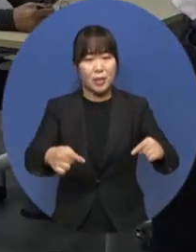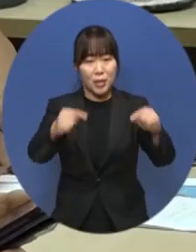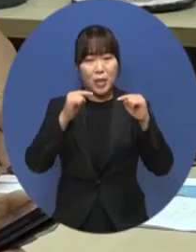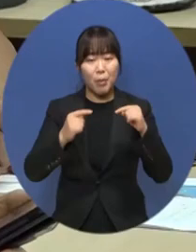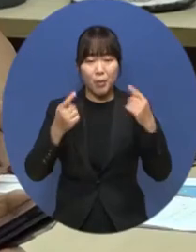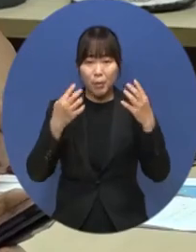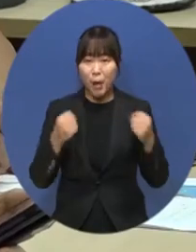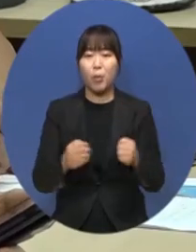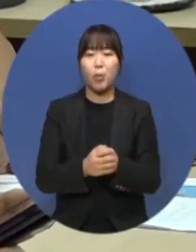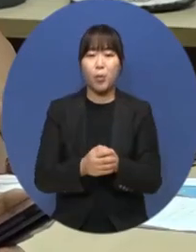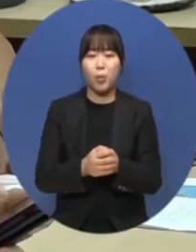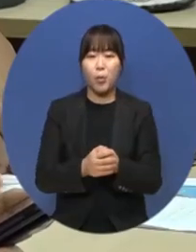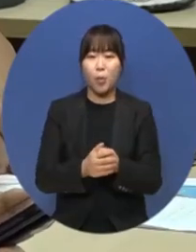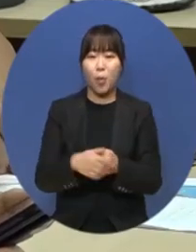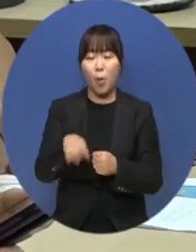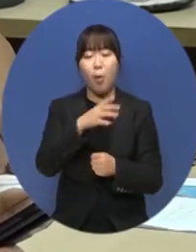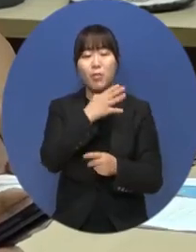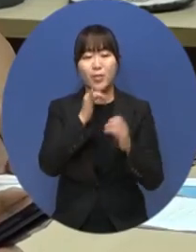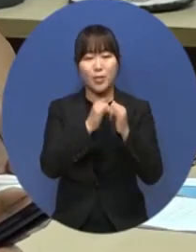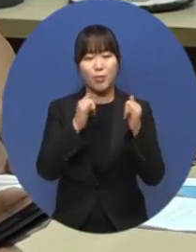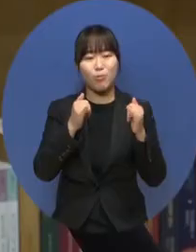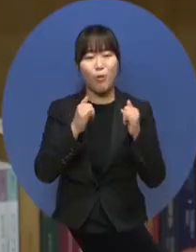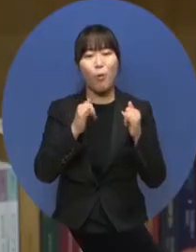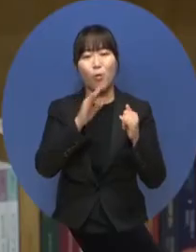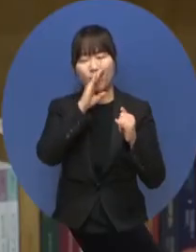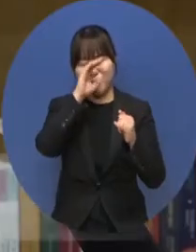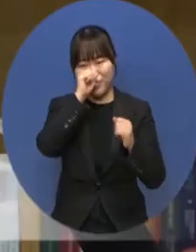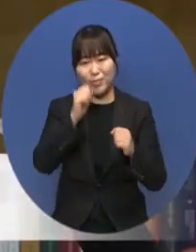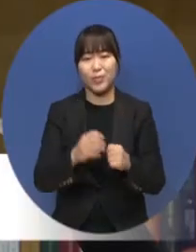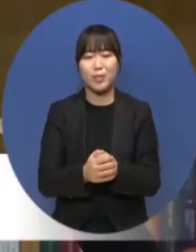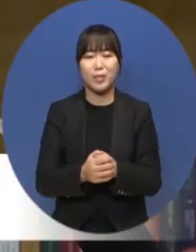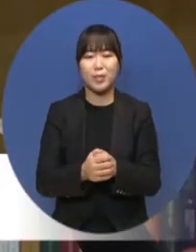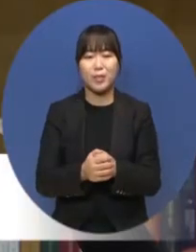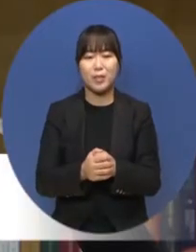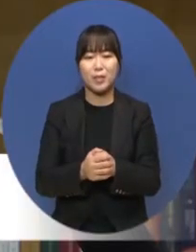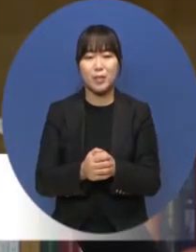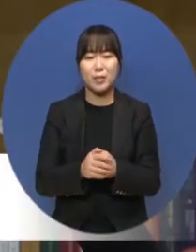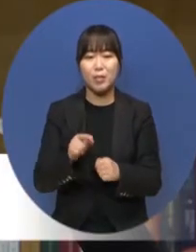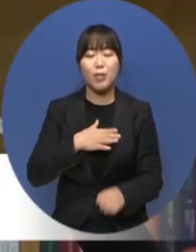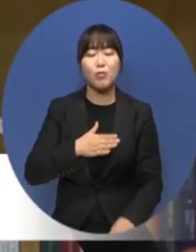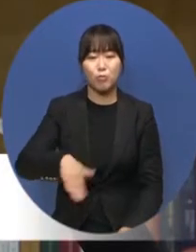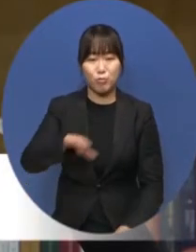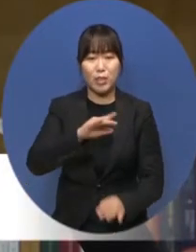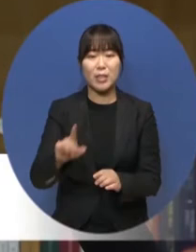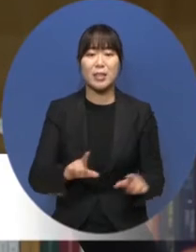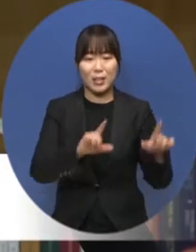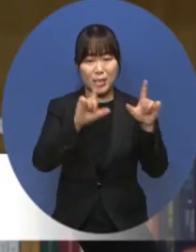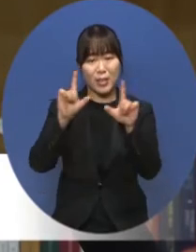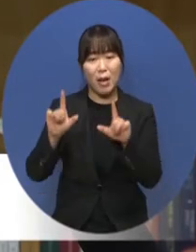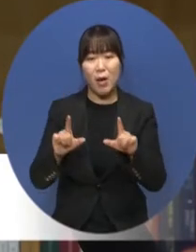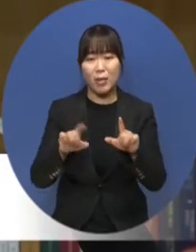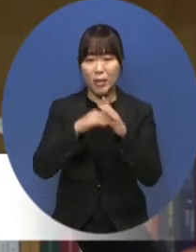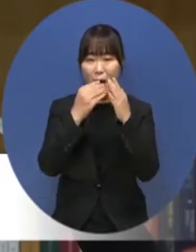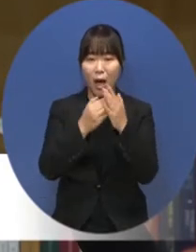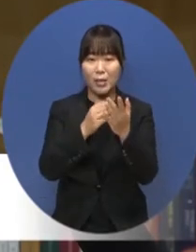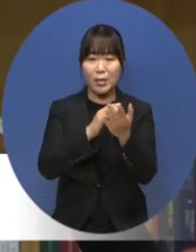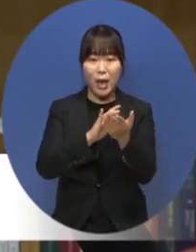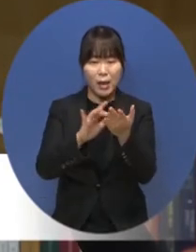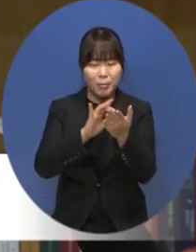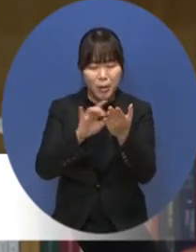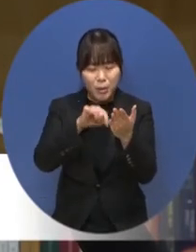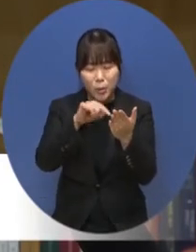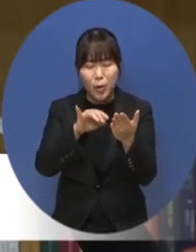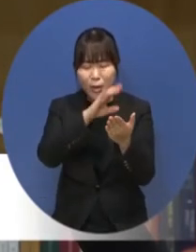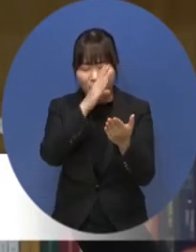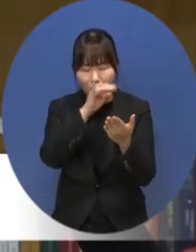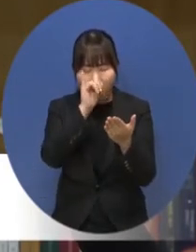놓고 수험생들 반응 또한 호의적 입니다 참 이게 우리 생활 생활하는 것이 다지고 속이 들어 있죠